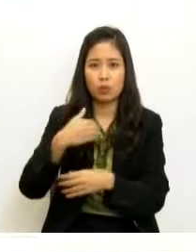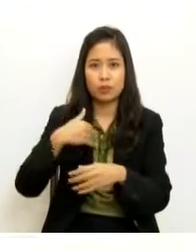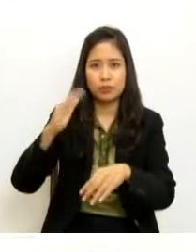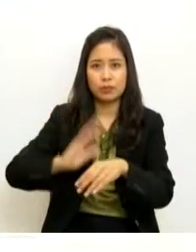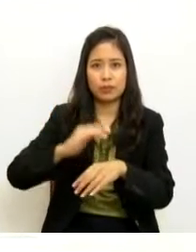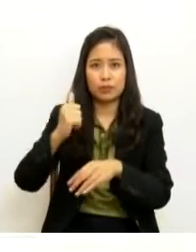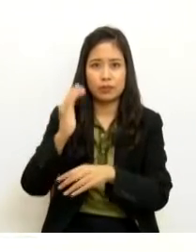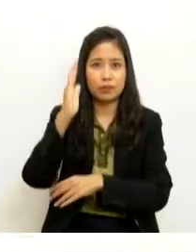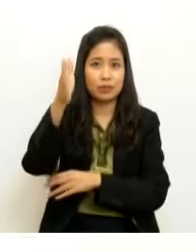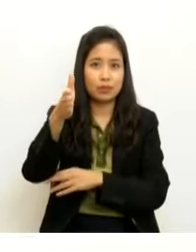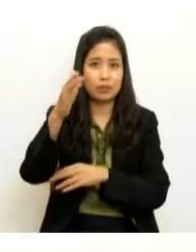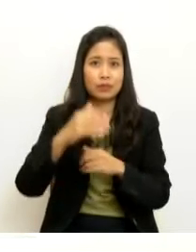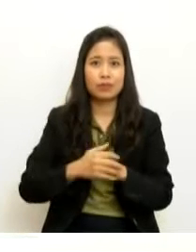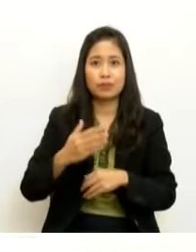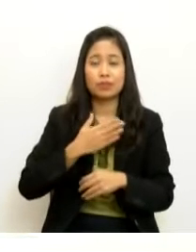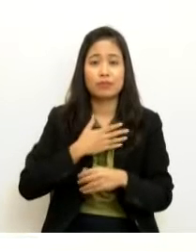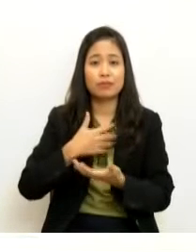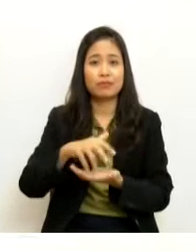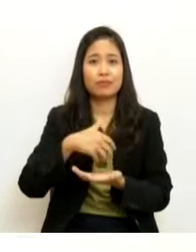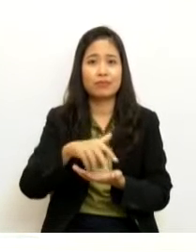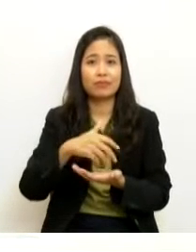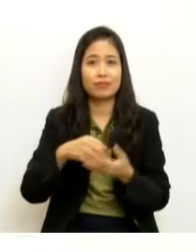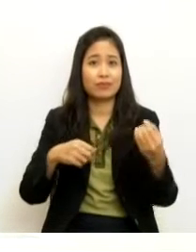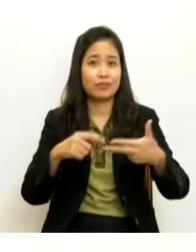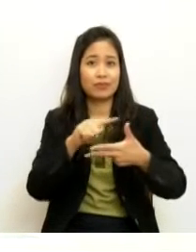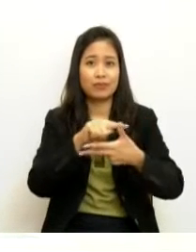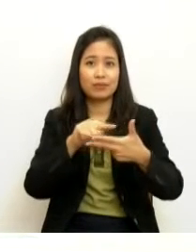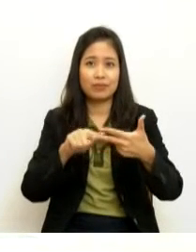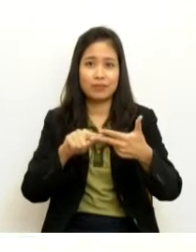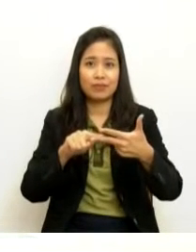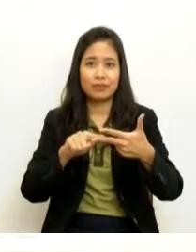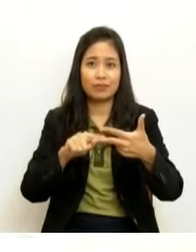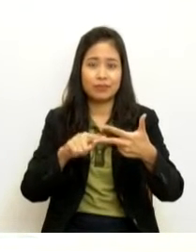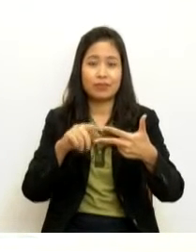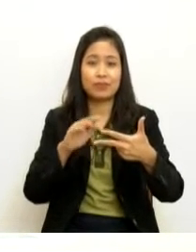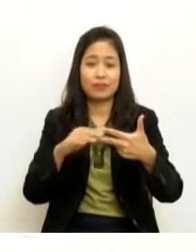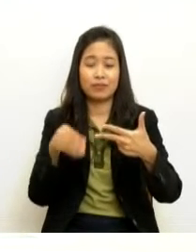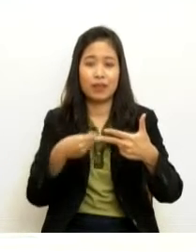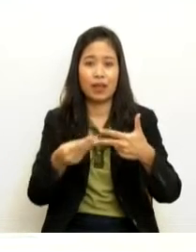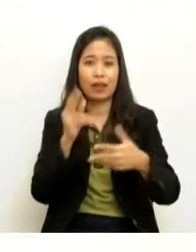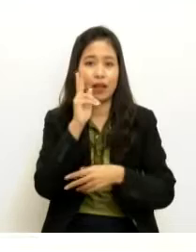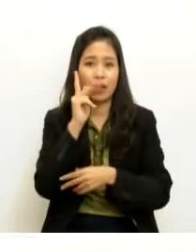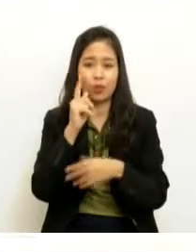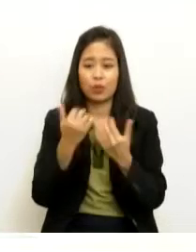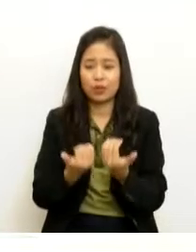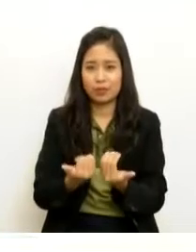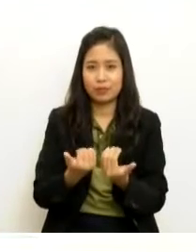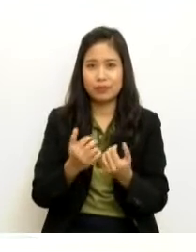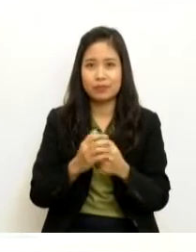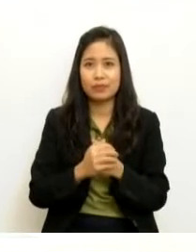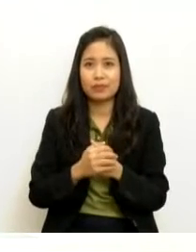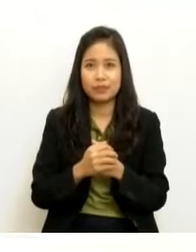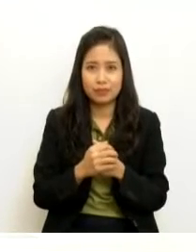สต่อไปผมขออนุญาตนำเรียนใน3ประเด็นนี้ไว้ในรายการพุธเช้าข่าวสปทในวันนี้ไว้เพียงเ